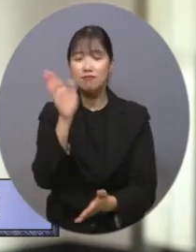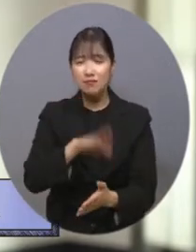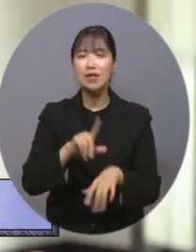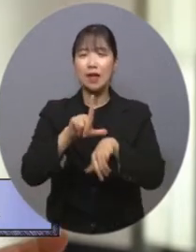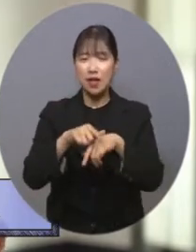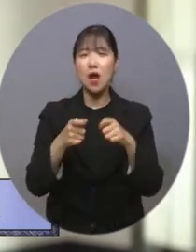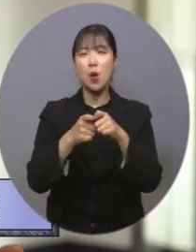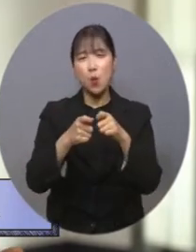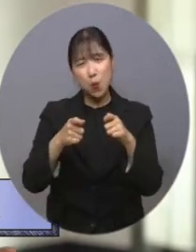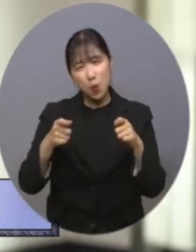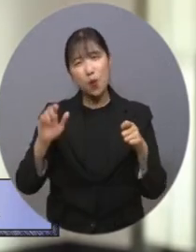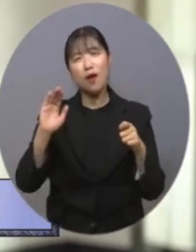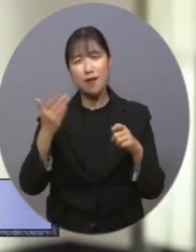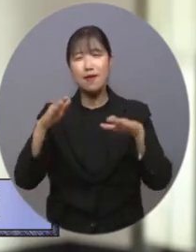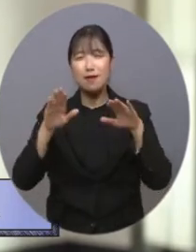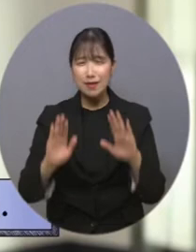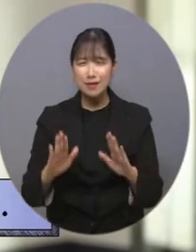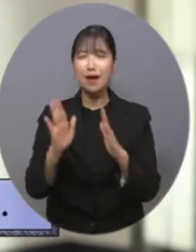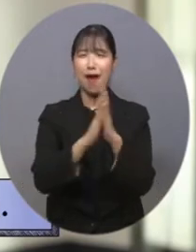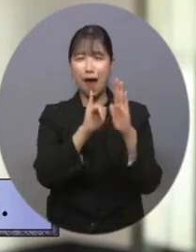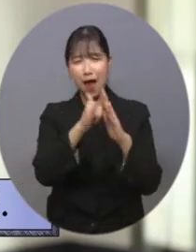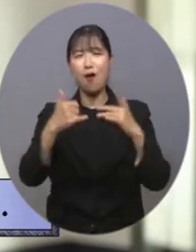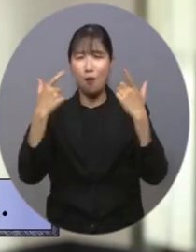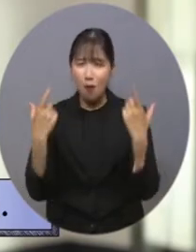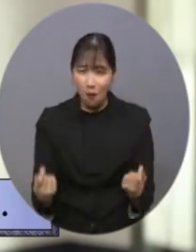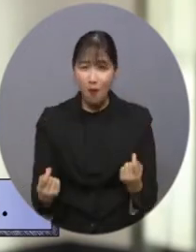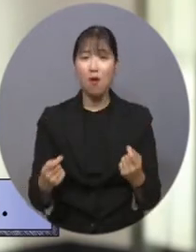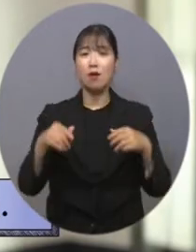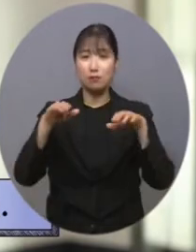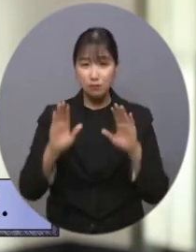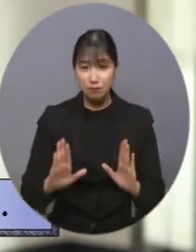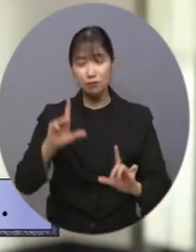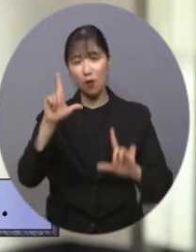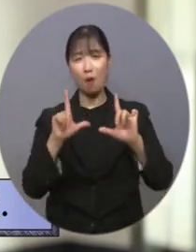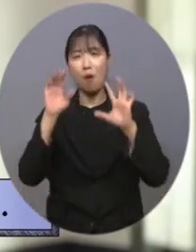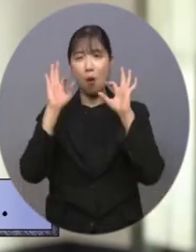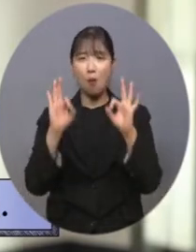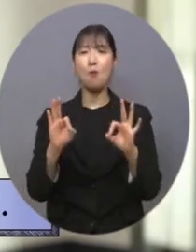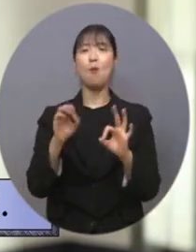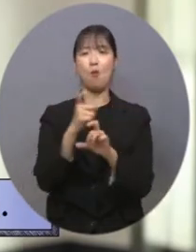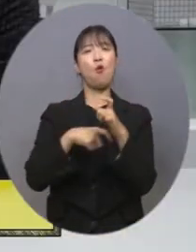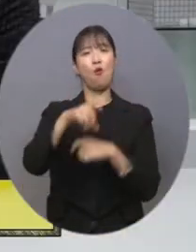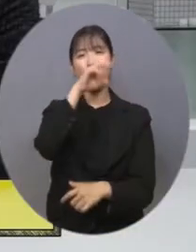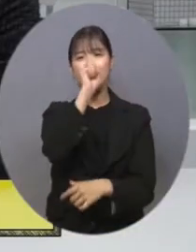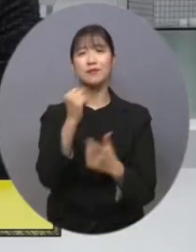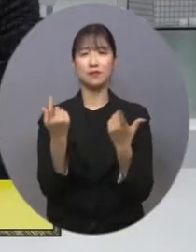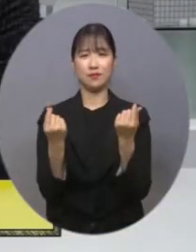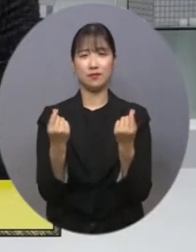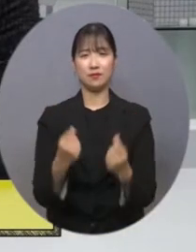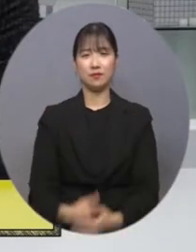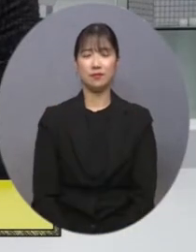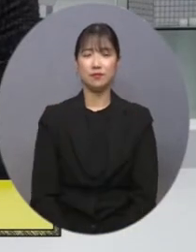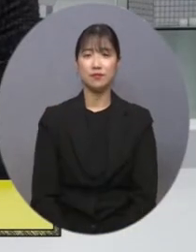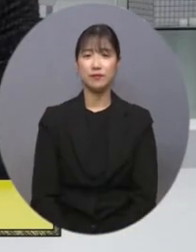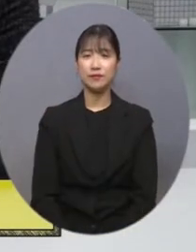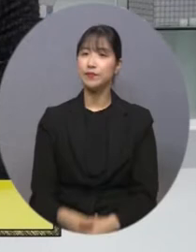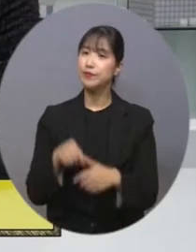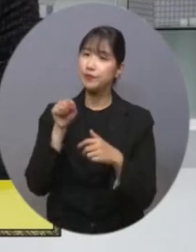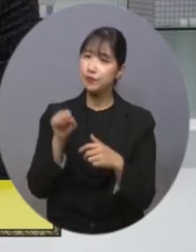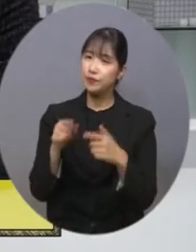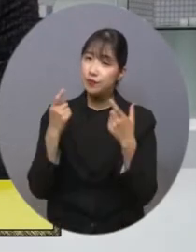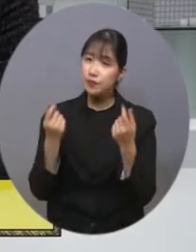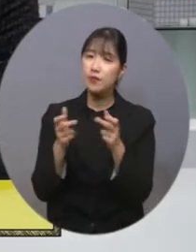서로 그 식구처럼 올리고 그래서 지금 현재는 뭐 오히려 더 나은 모습인 것 같고요. 그러면